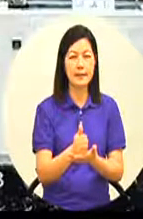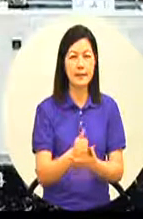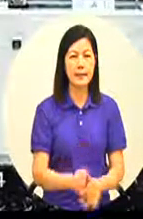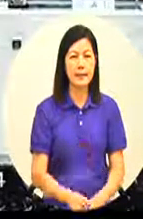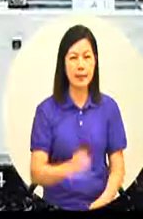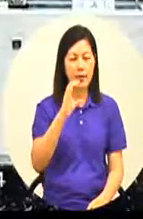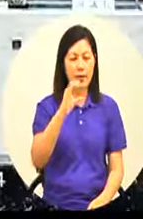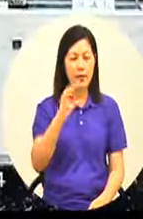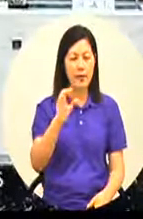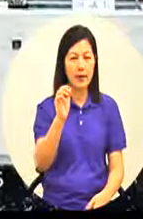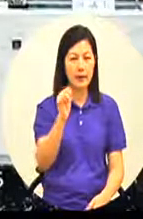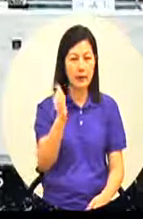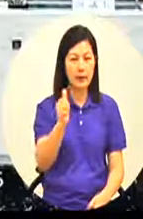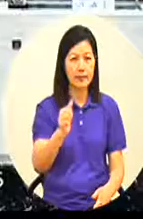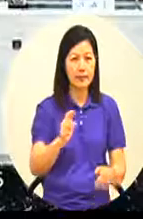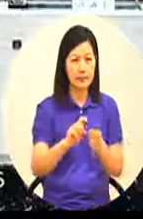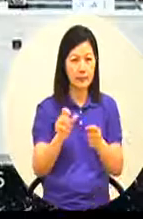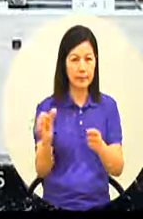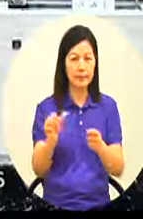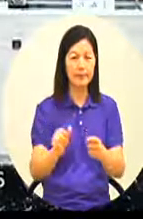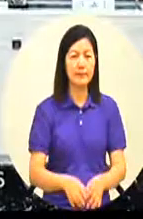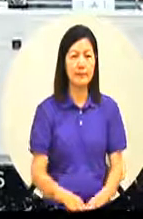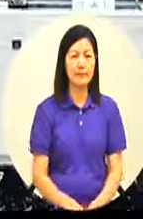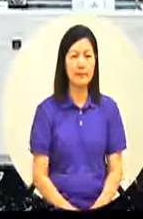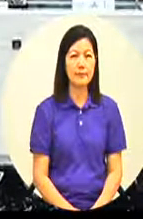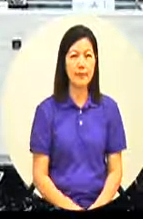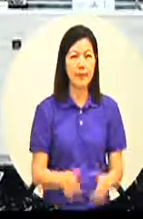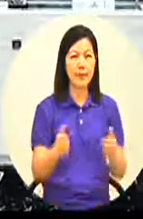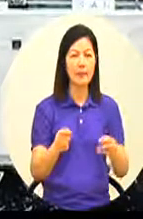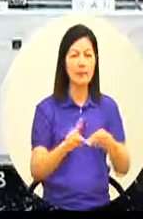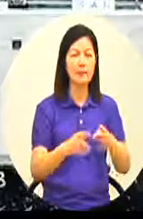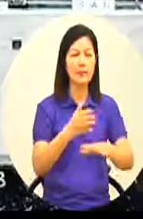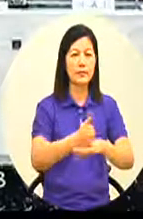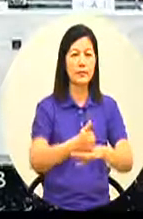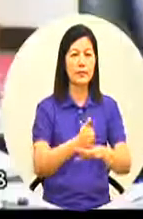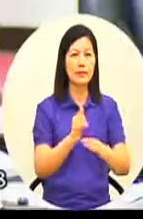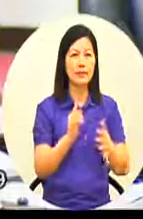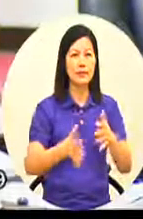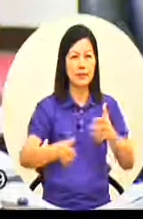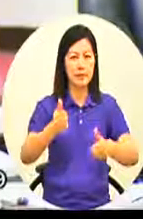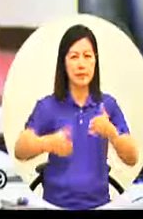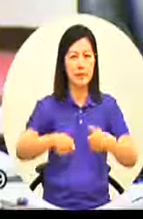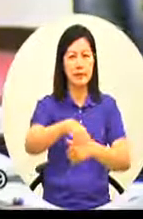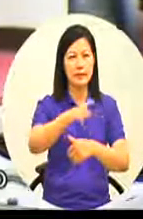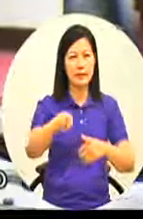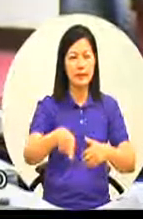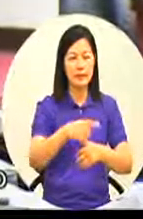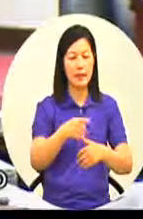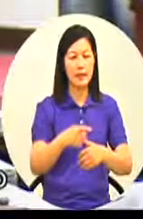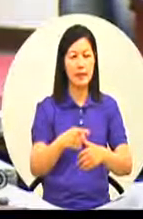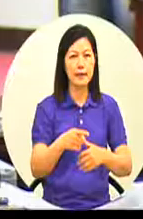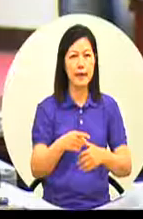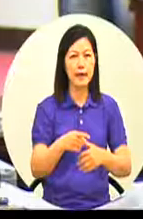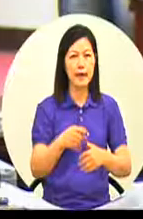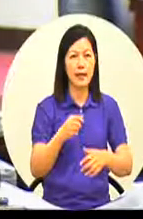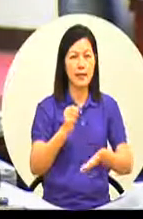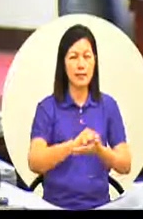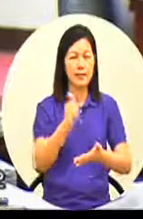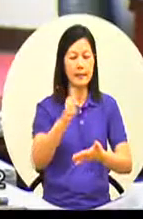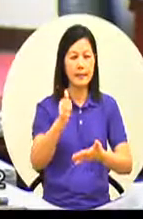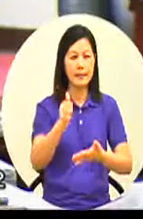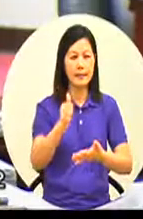分钟。 好，谢谢主席。我们四五团队哈，我们一位同仁，还有我们新闻媒体朋友哈，还